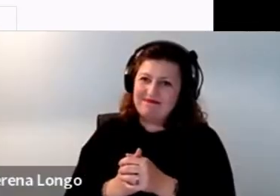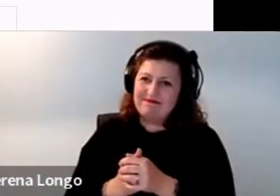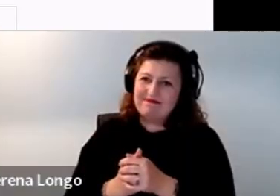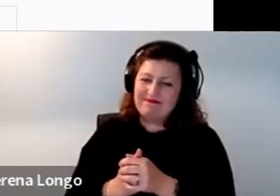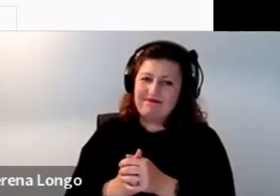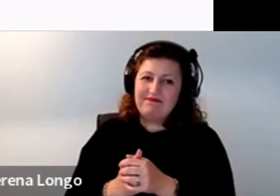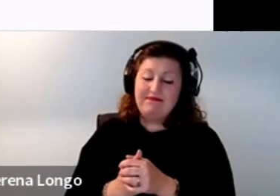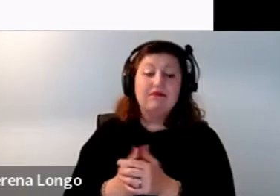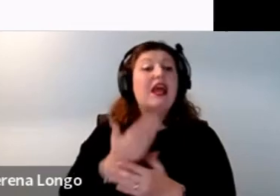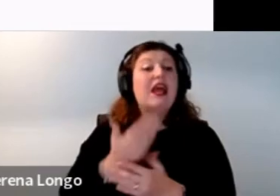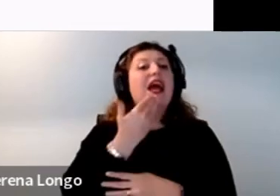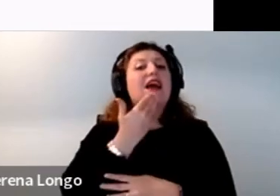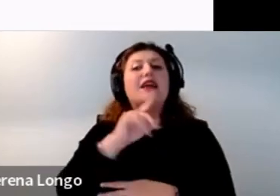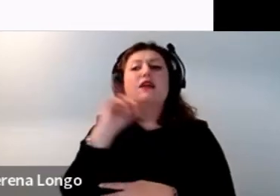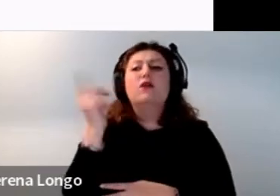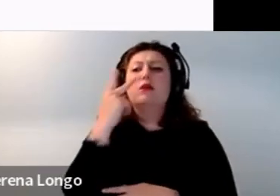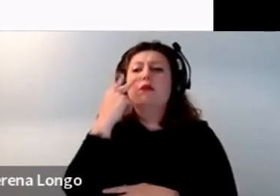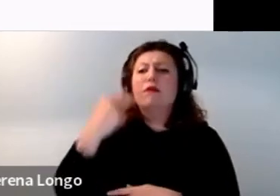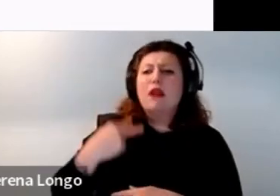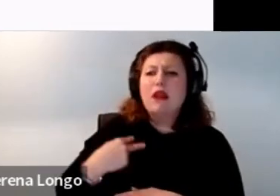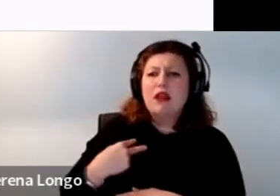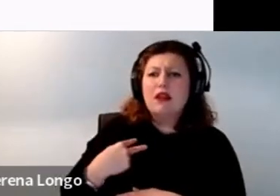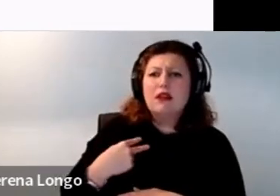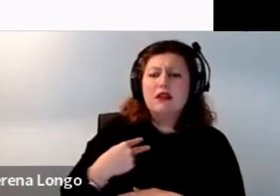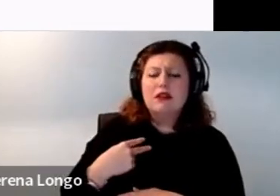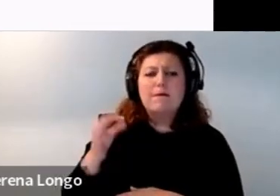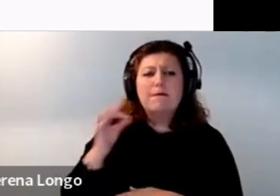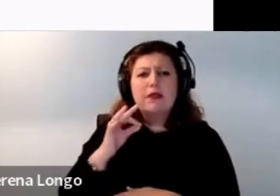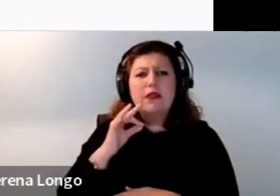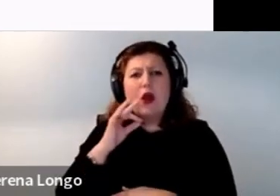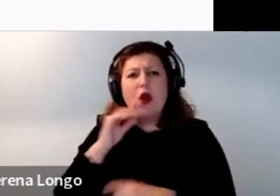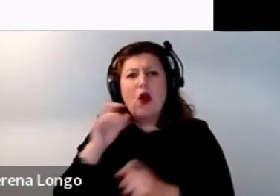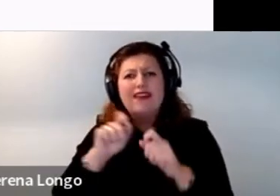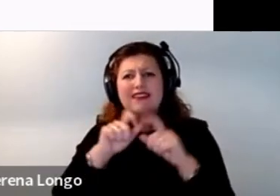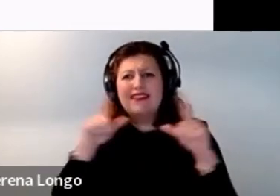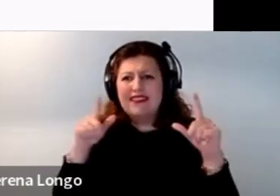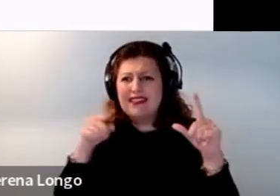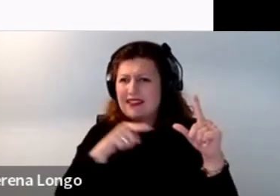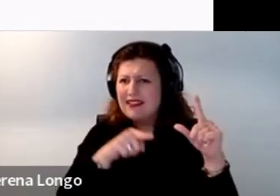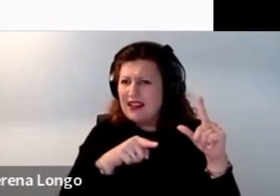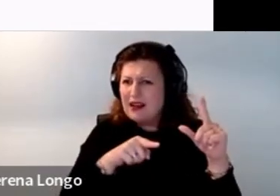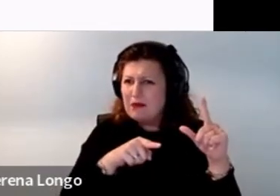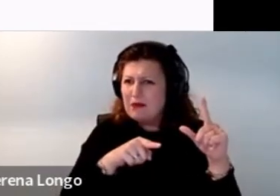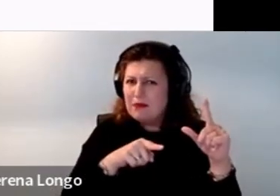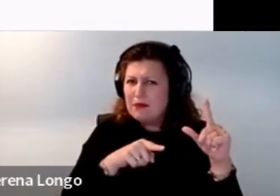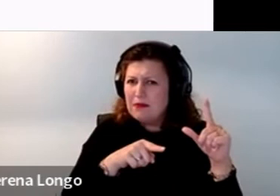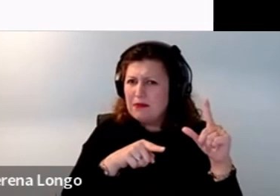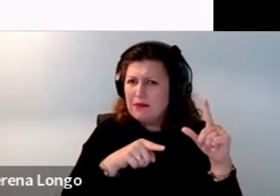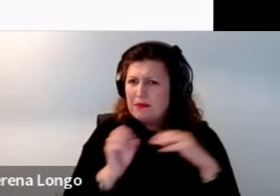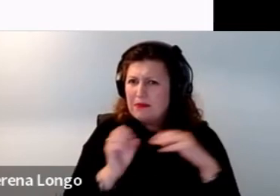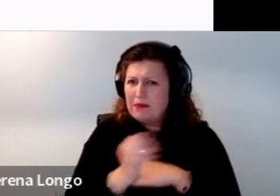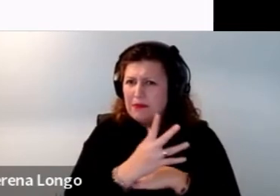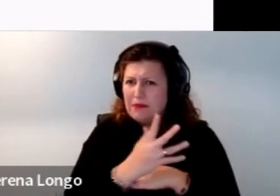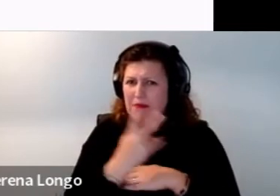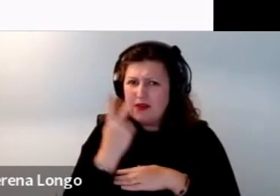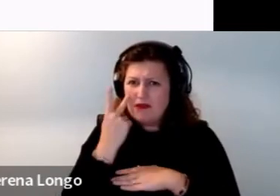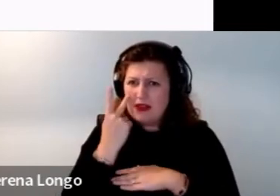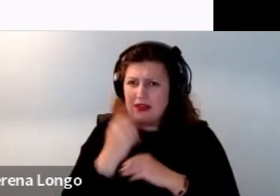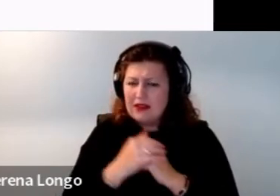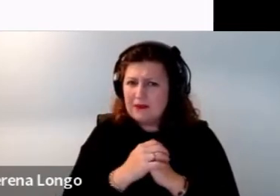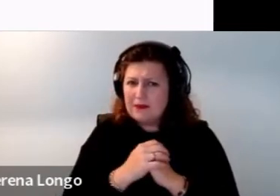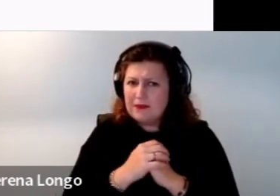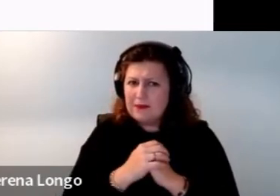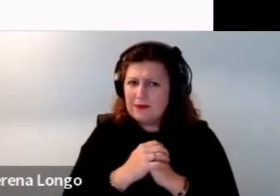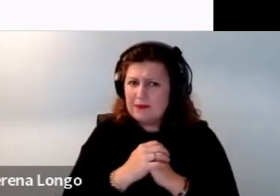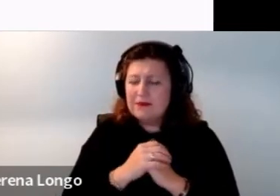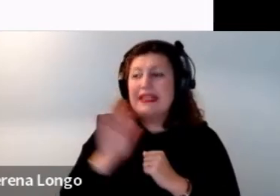Grazie a tutti quanti, buongiorno. Vedete il mio schermo? Intanto, buonasera. Aspetta che provo a rimetterti in